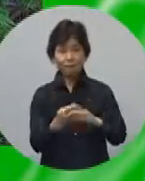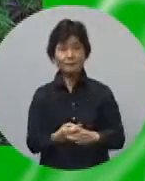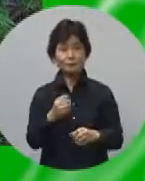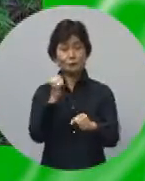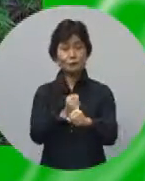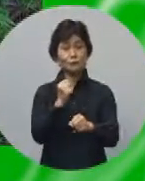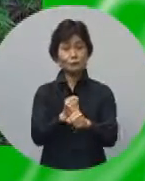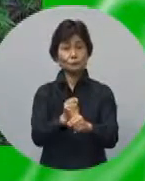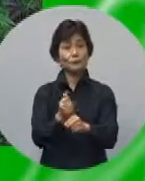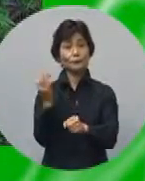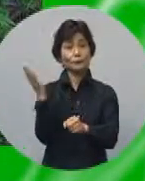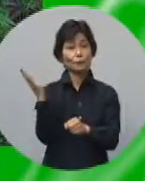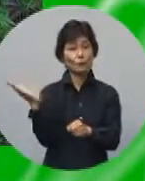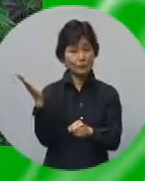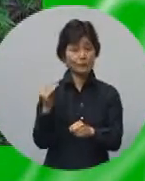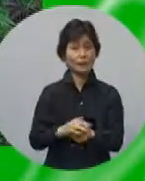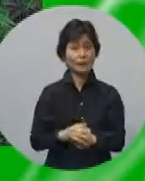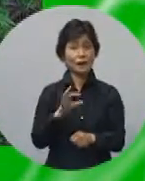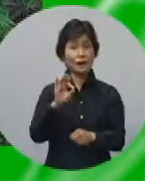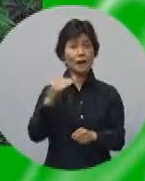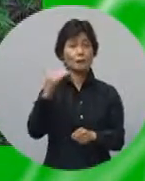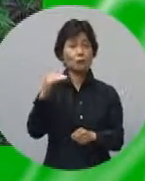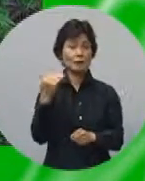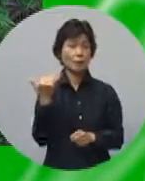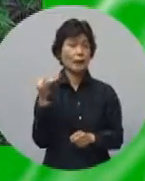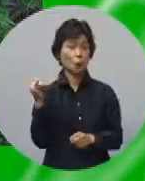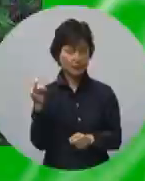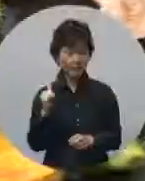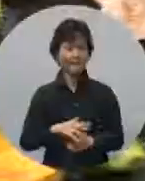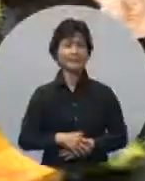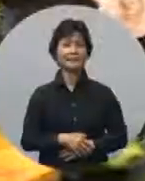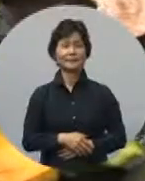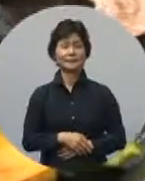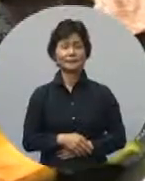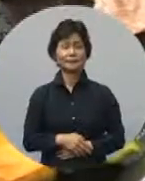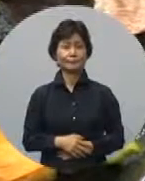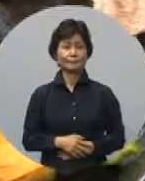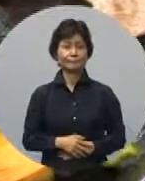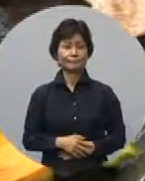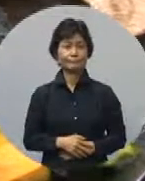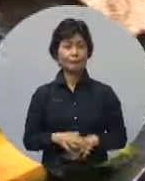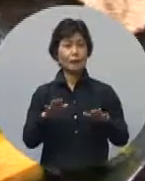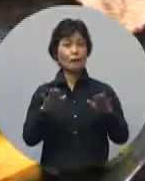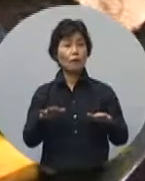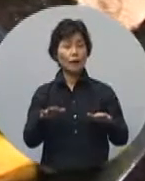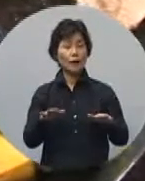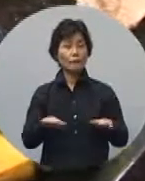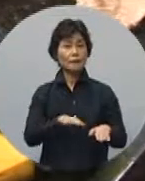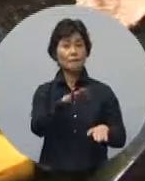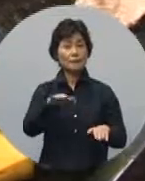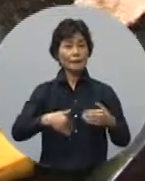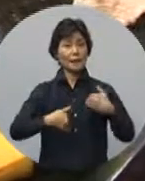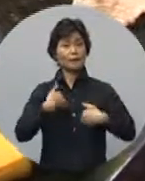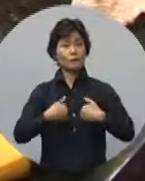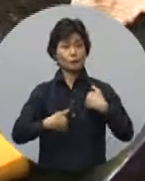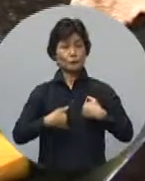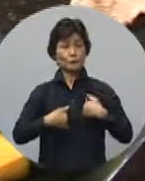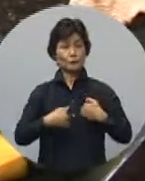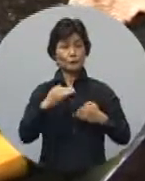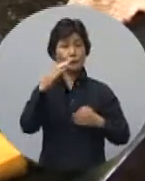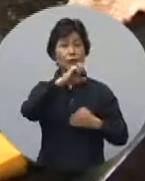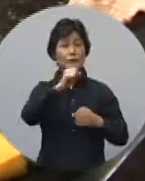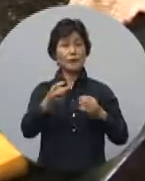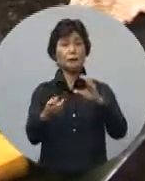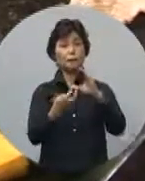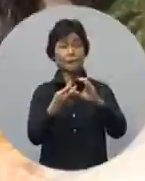生産者はミートハウス金子の金子さんご夫妻。今回はみんなで楽しめる高座